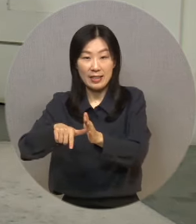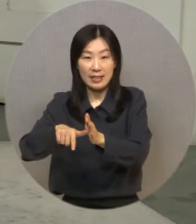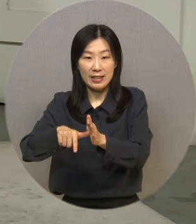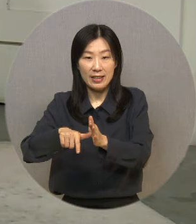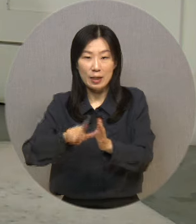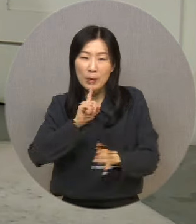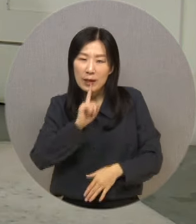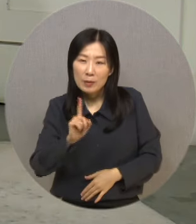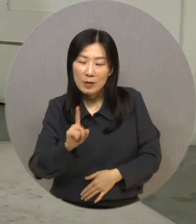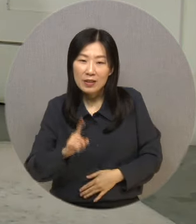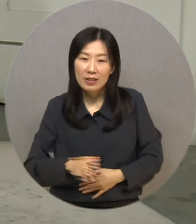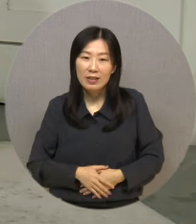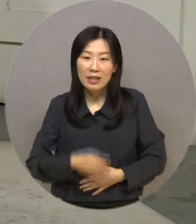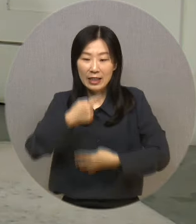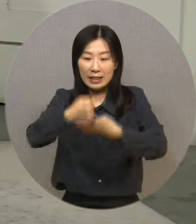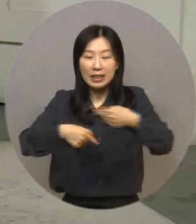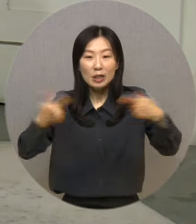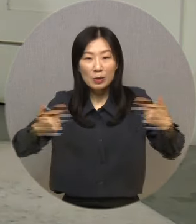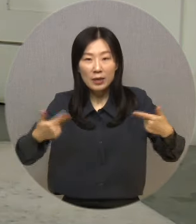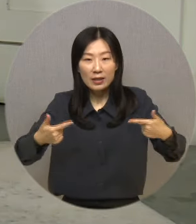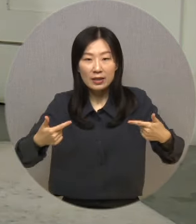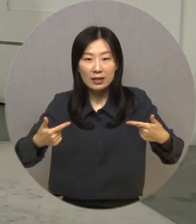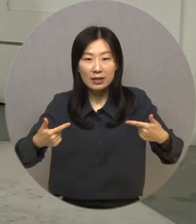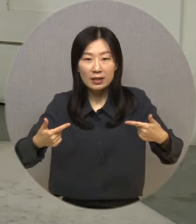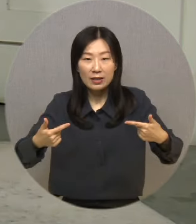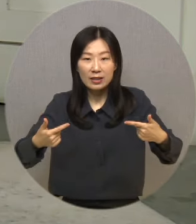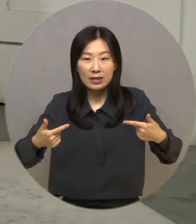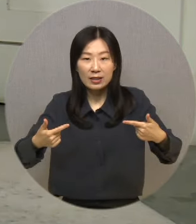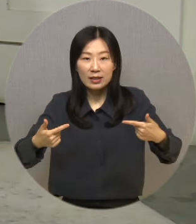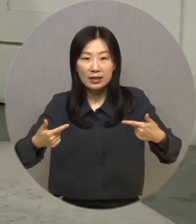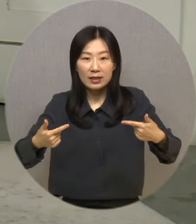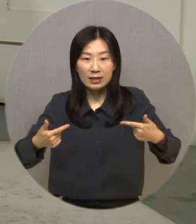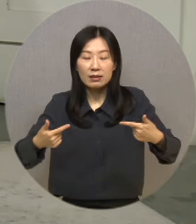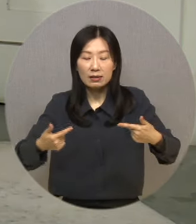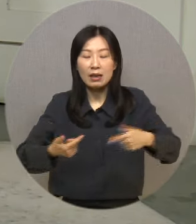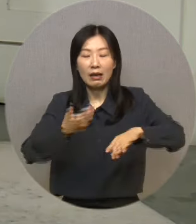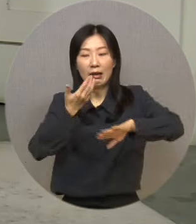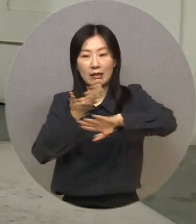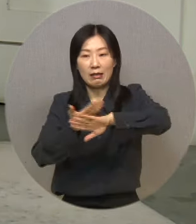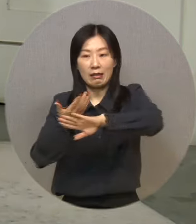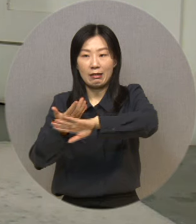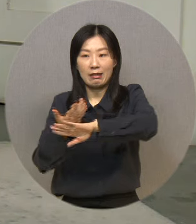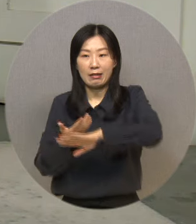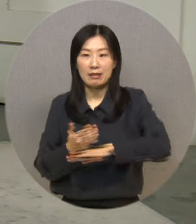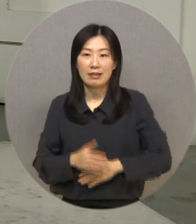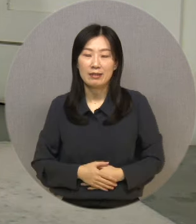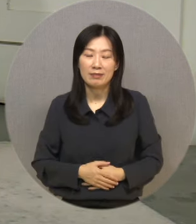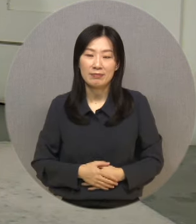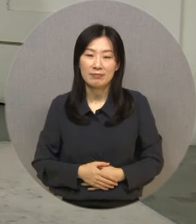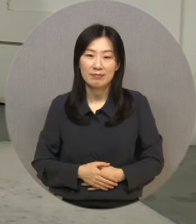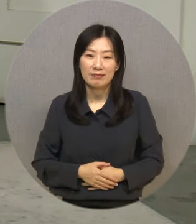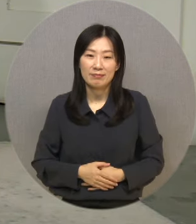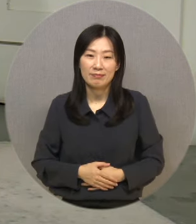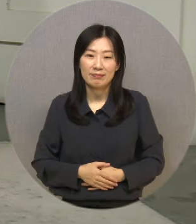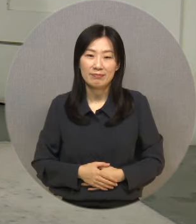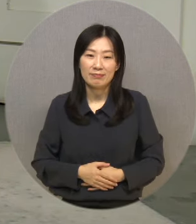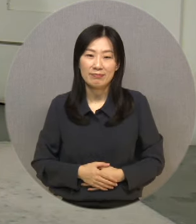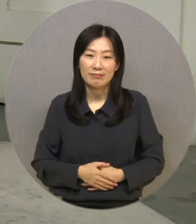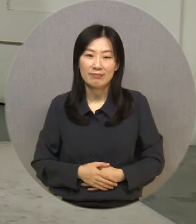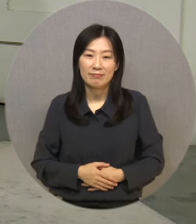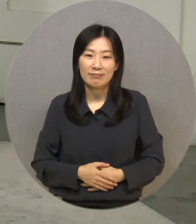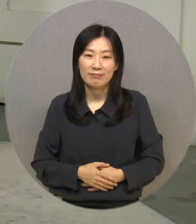해산물? 예. 이제. 계절마다. 다 계절마다 그, 네, 다른, 다 다르죠. 네, 그게. 그러니까. 아,